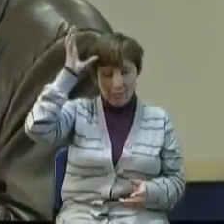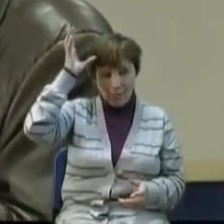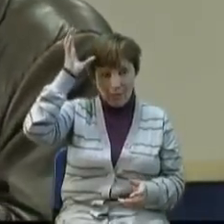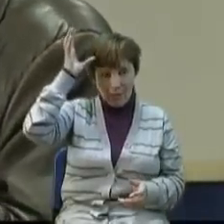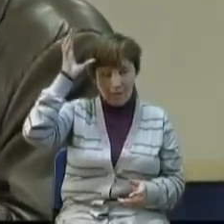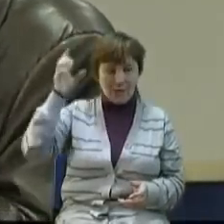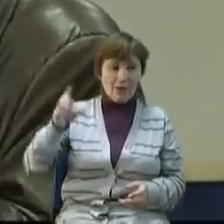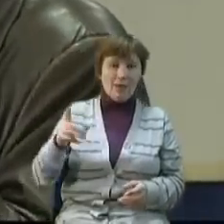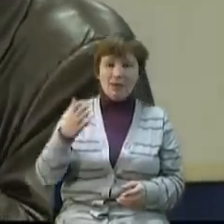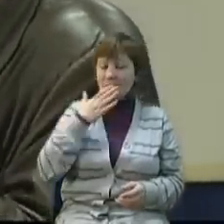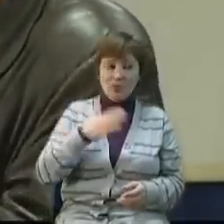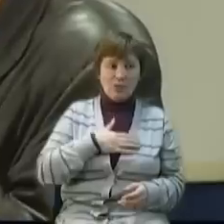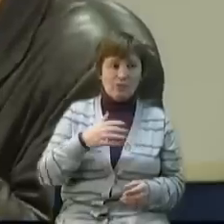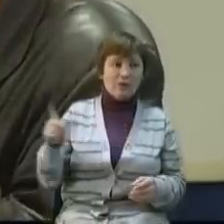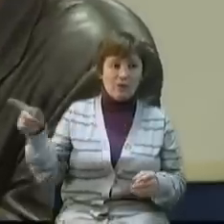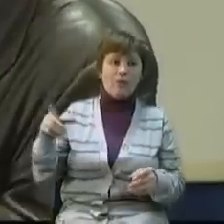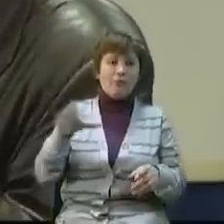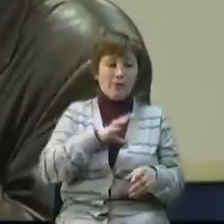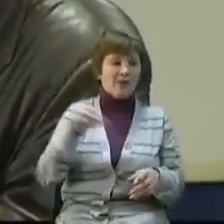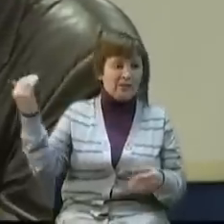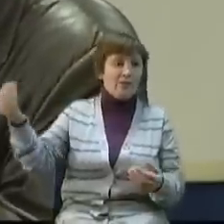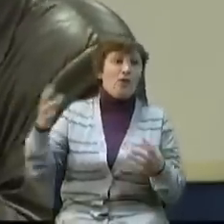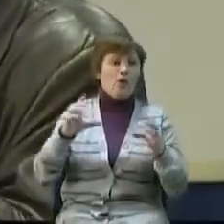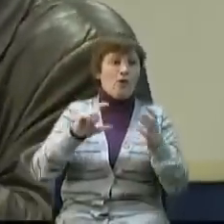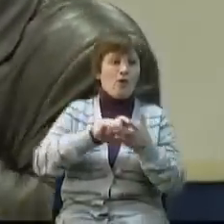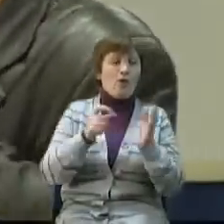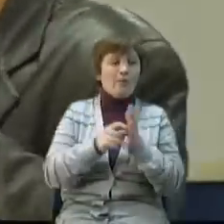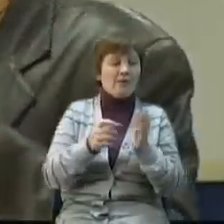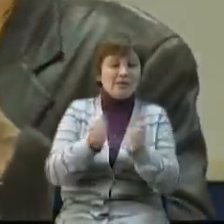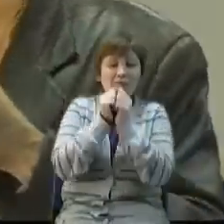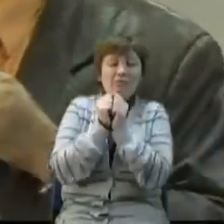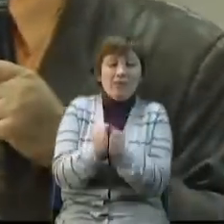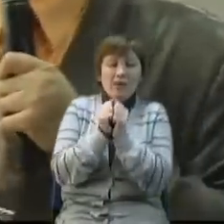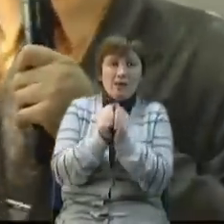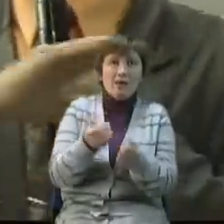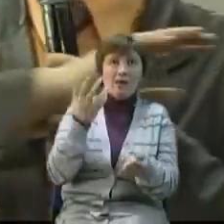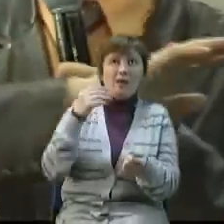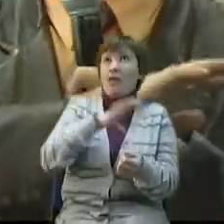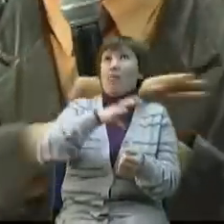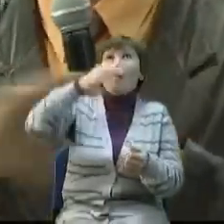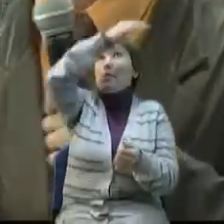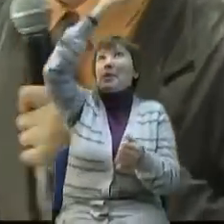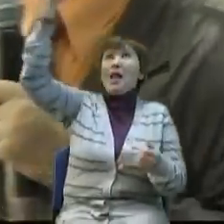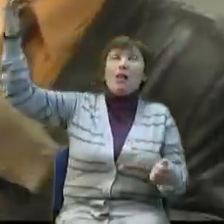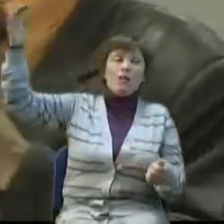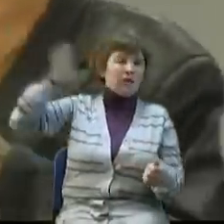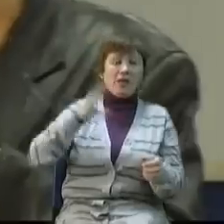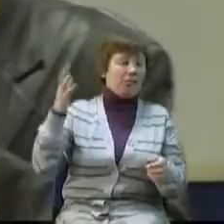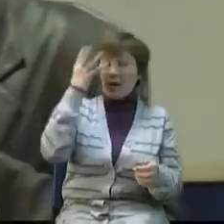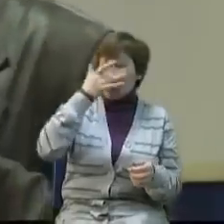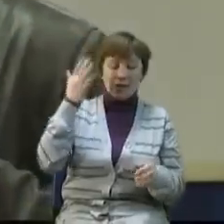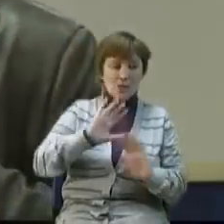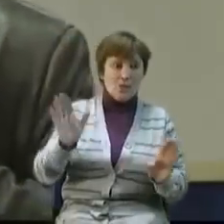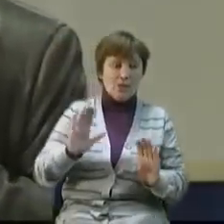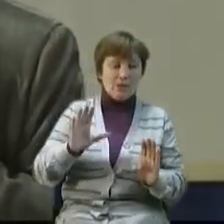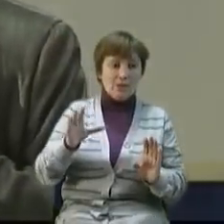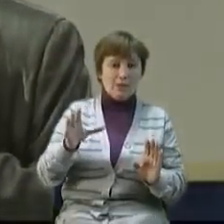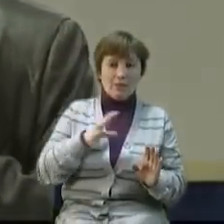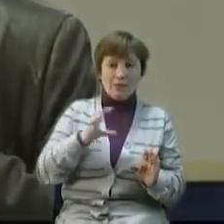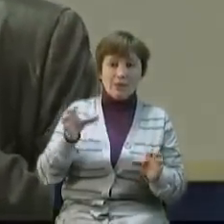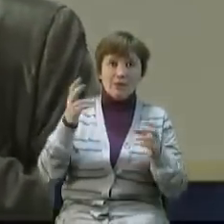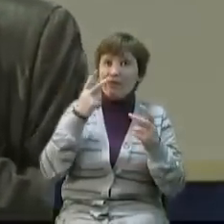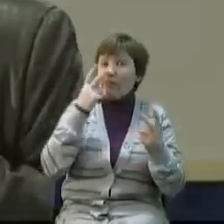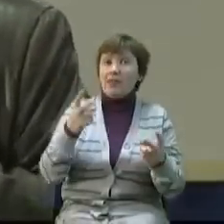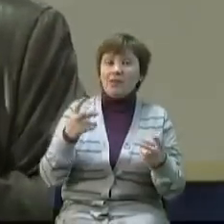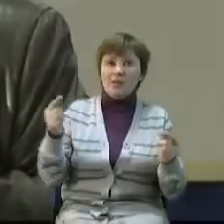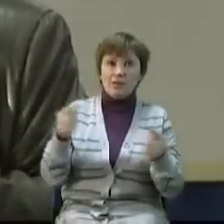не часто и не сильно люблю об этом рассказывать, но оно было в моей комнате молитвенной, когда исчез потолок. Это не было во сне, это было прямо при сознании.